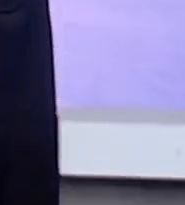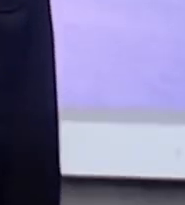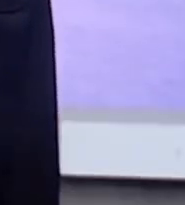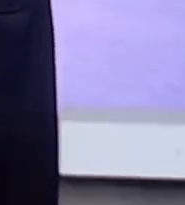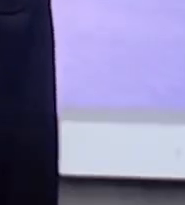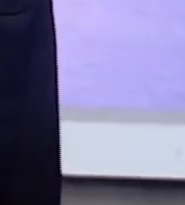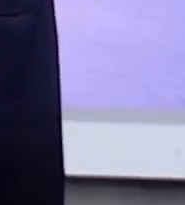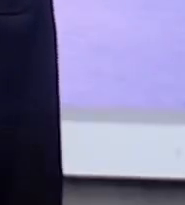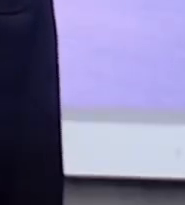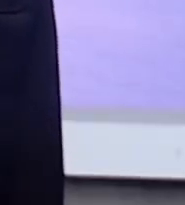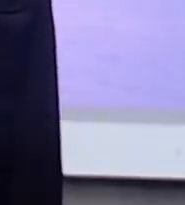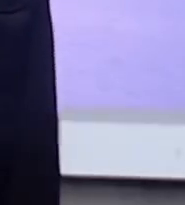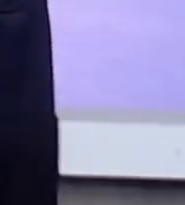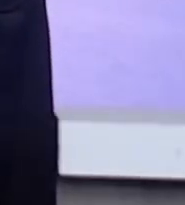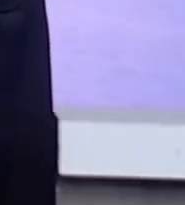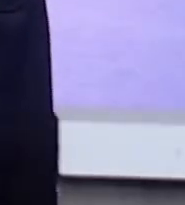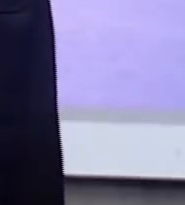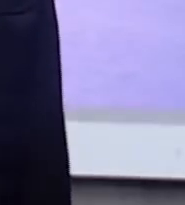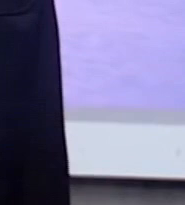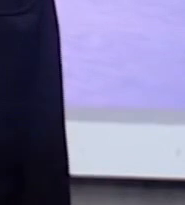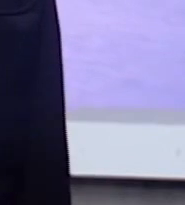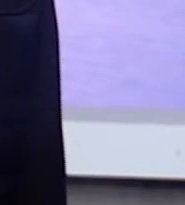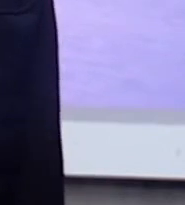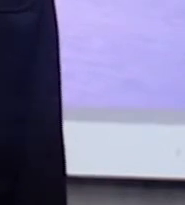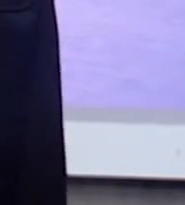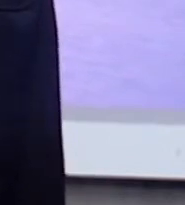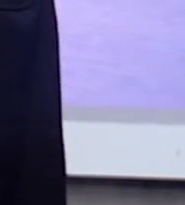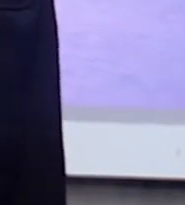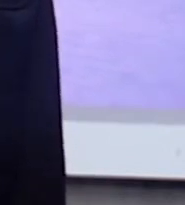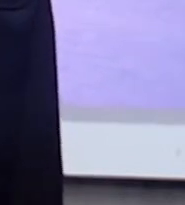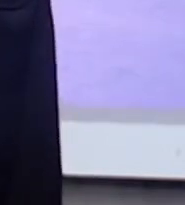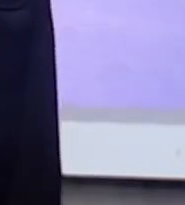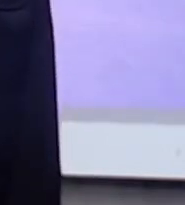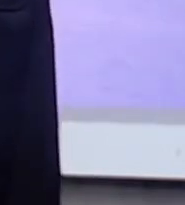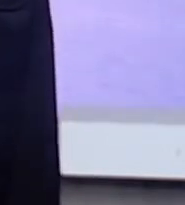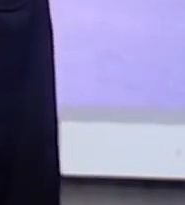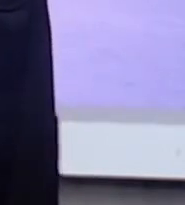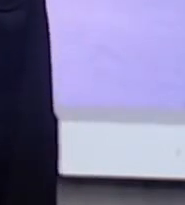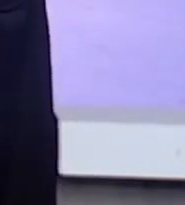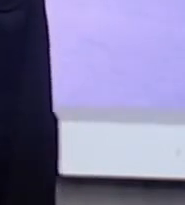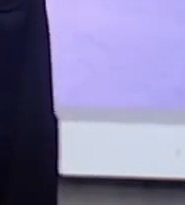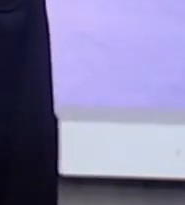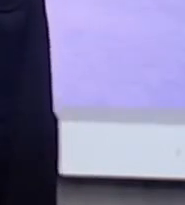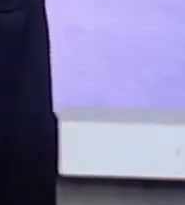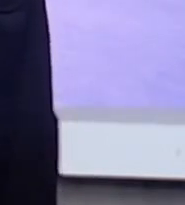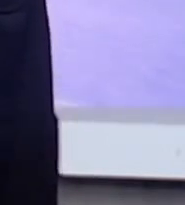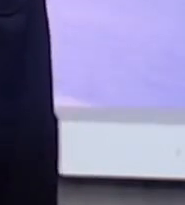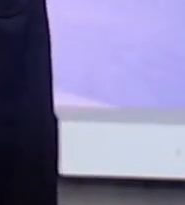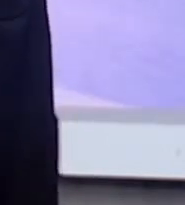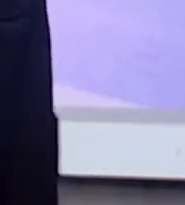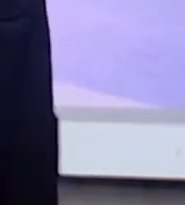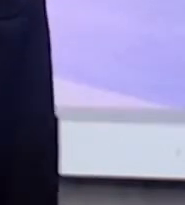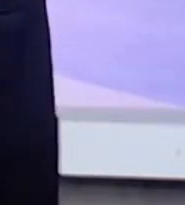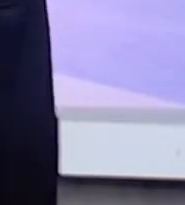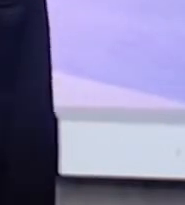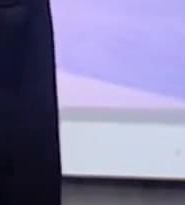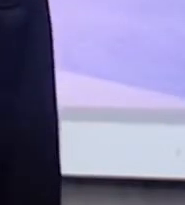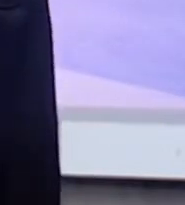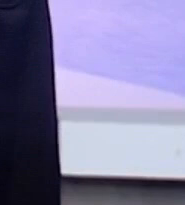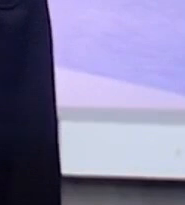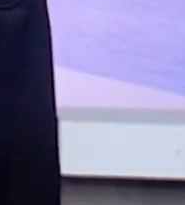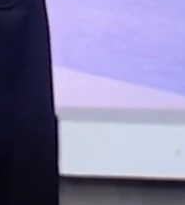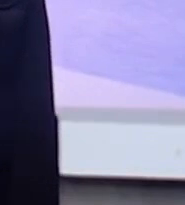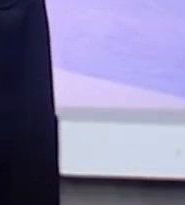Mga kapuso, sama-sama tayong maging saksi. Mag-subscribe sa GMA Integrated News sa YouTube at para sa mga kapuso abroad,